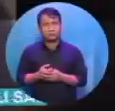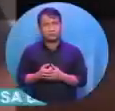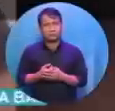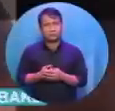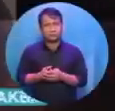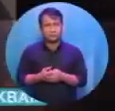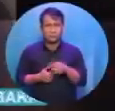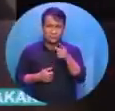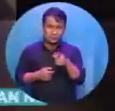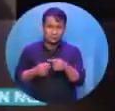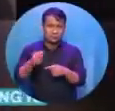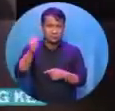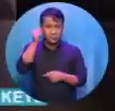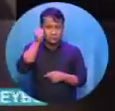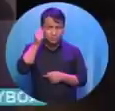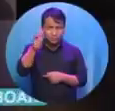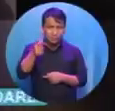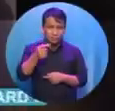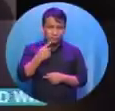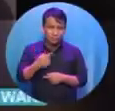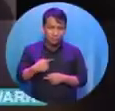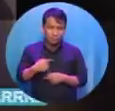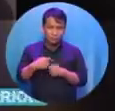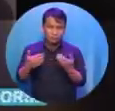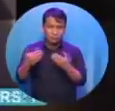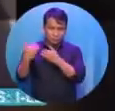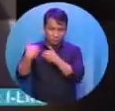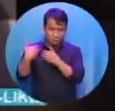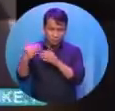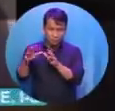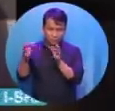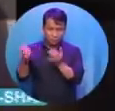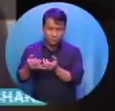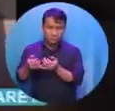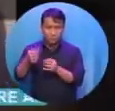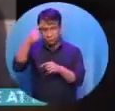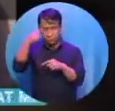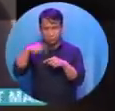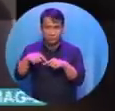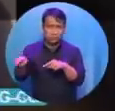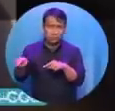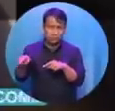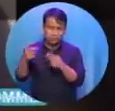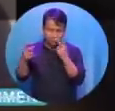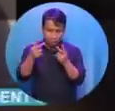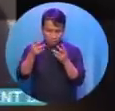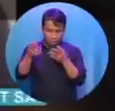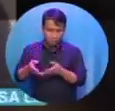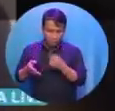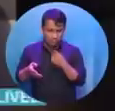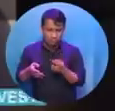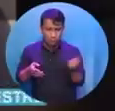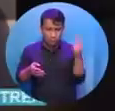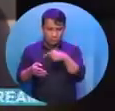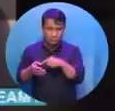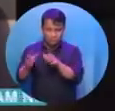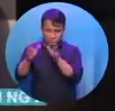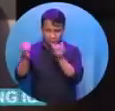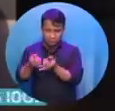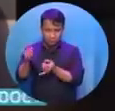Ikaw saan nila, Gota? Ikaw nagsabi sa akin na walang obligasyon sa amin ng barangay dahil nang ngupa lang kami niyan at dayo lang kami diyan. Pumunta ako ng barangay